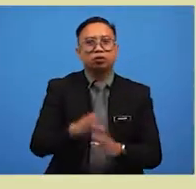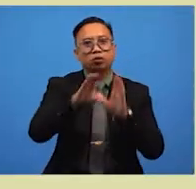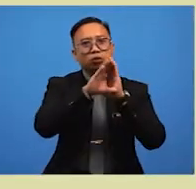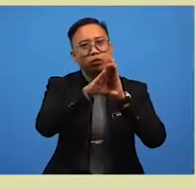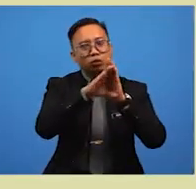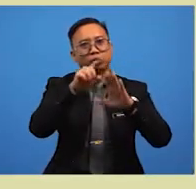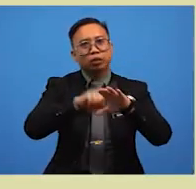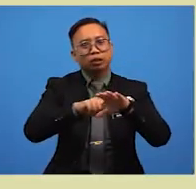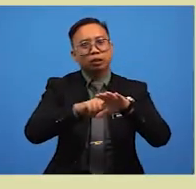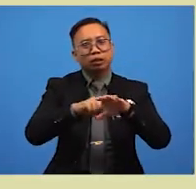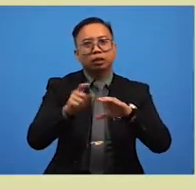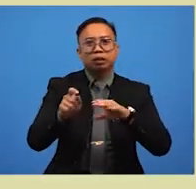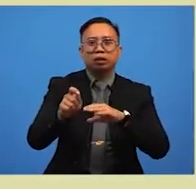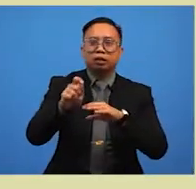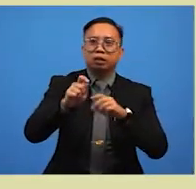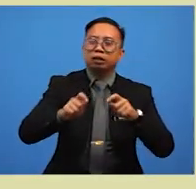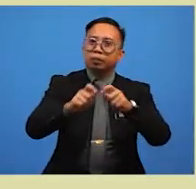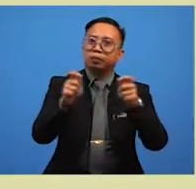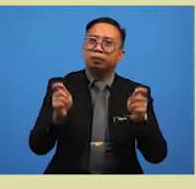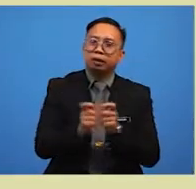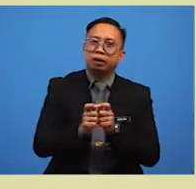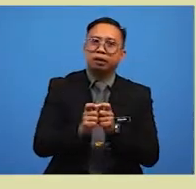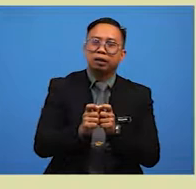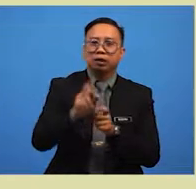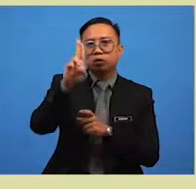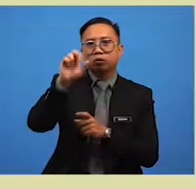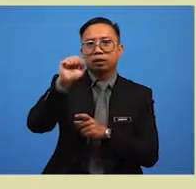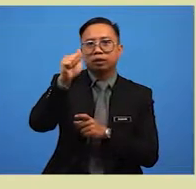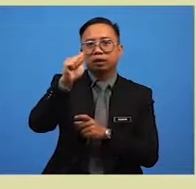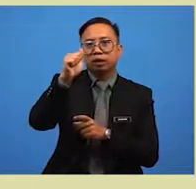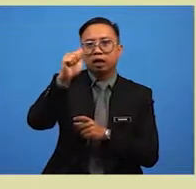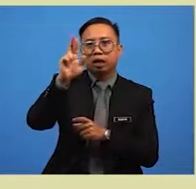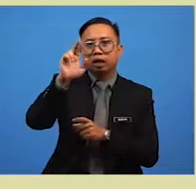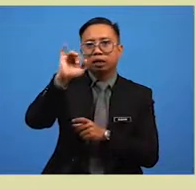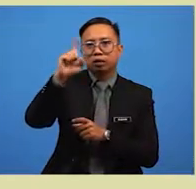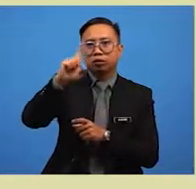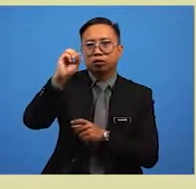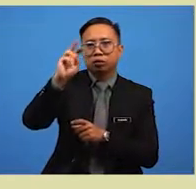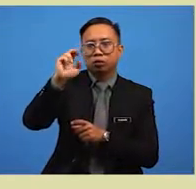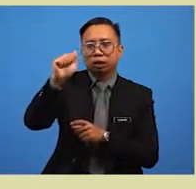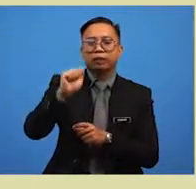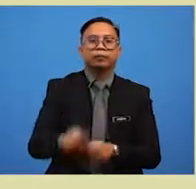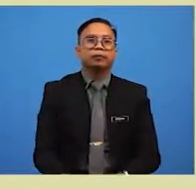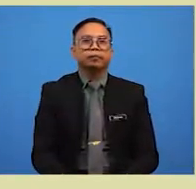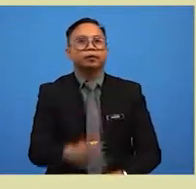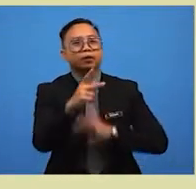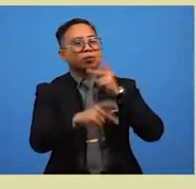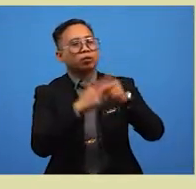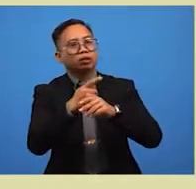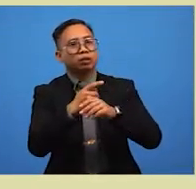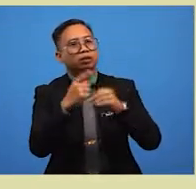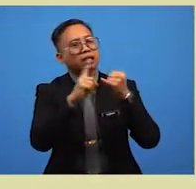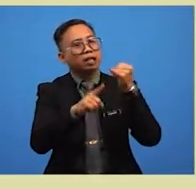Contohnya, di dataran tinggi Colorado, Arizona, Amerika Syarikat. Proses terakhir ialah